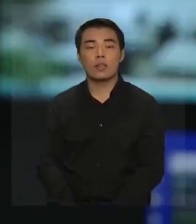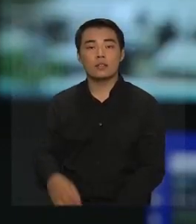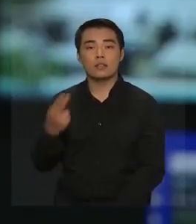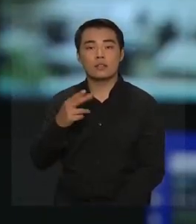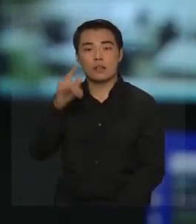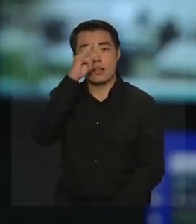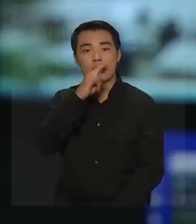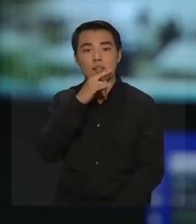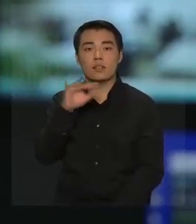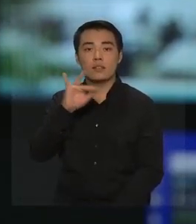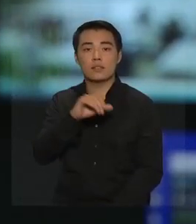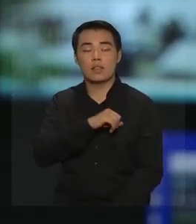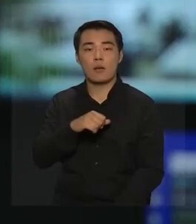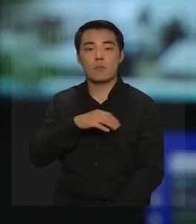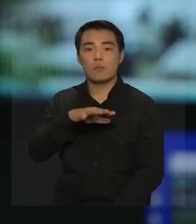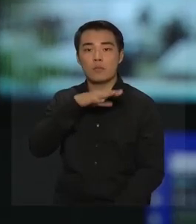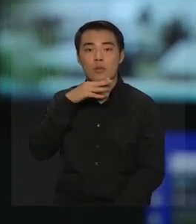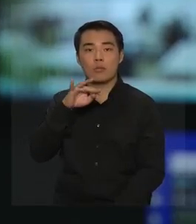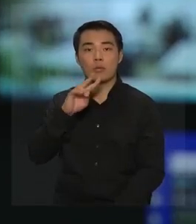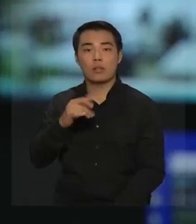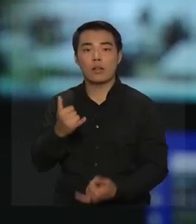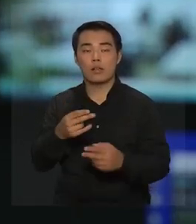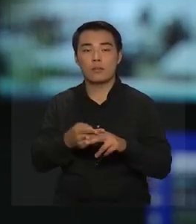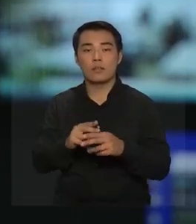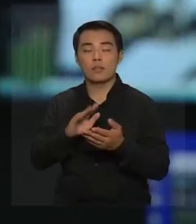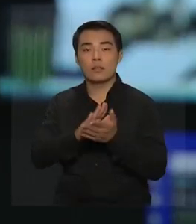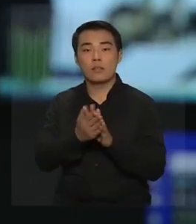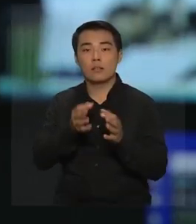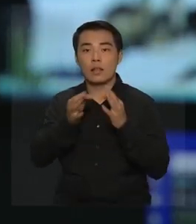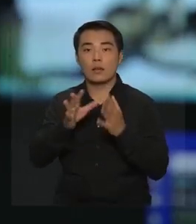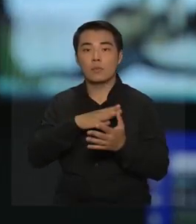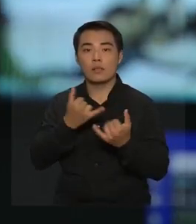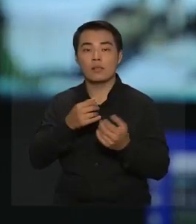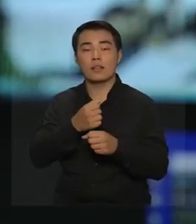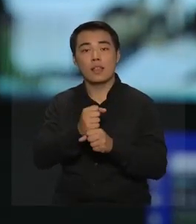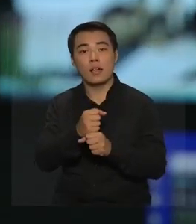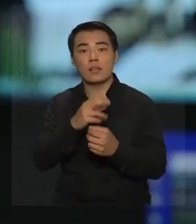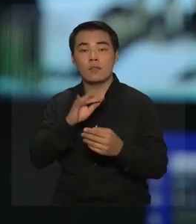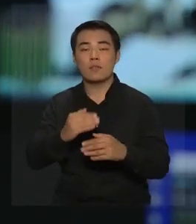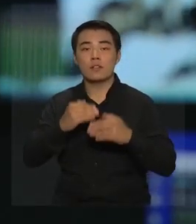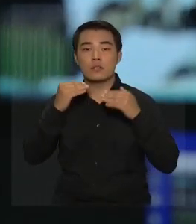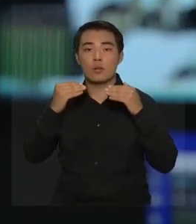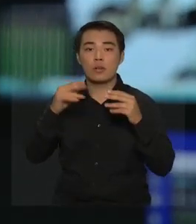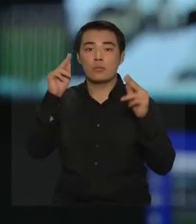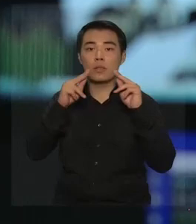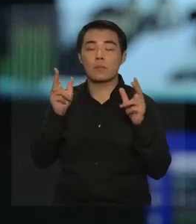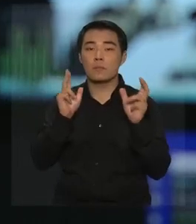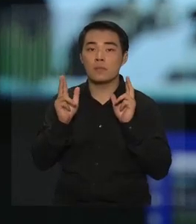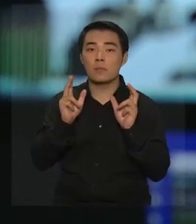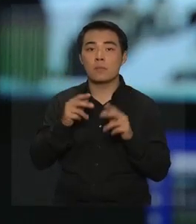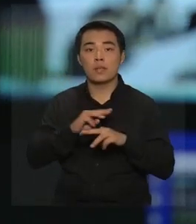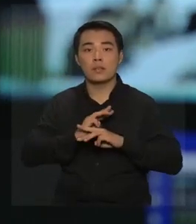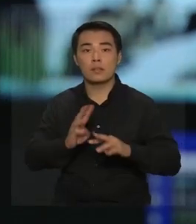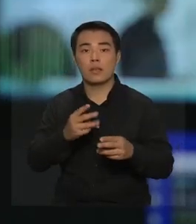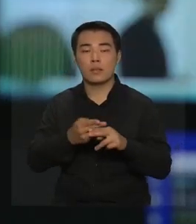Елордада Қазақстан тарихының көп томдығын дайындау бойынша кеңес өтті. Жиында ғылым және жоғары білім министрі, жаңа академиялық